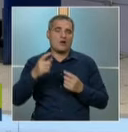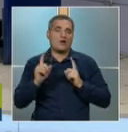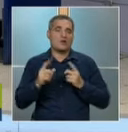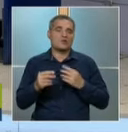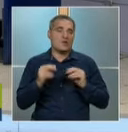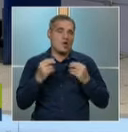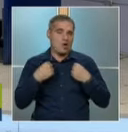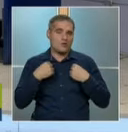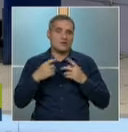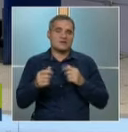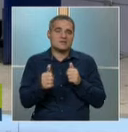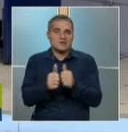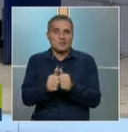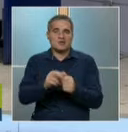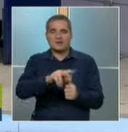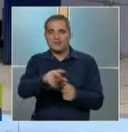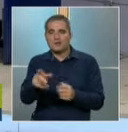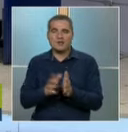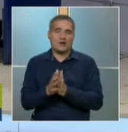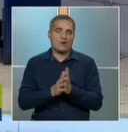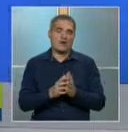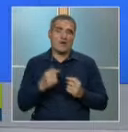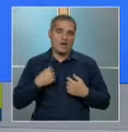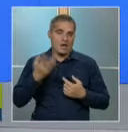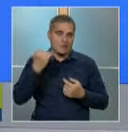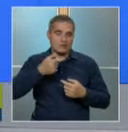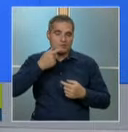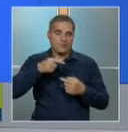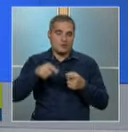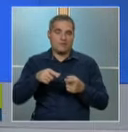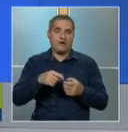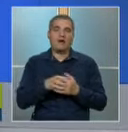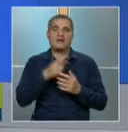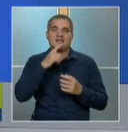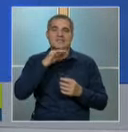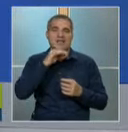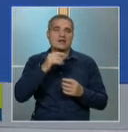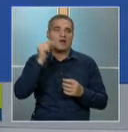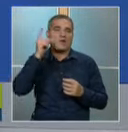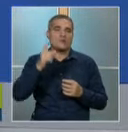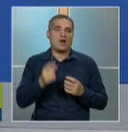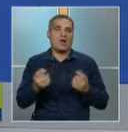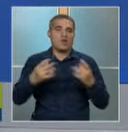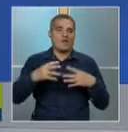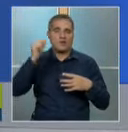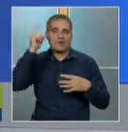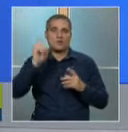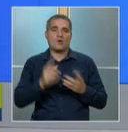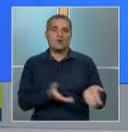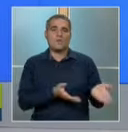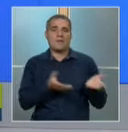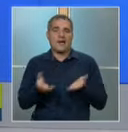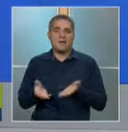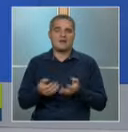всички останали от обществото. Така, аз преди го споменах дори и за старите култури, които изплуват на нови, и новите култури, които